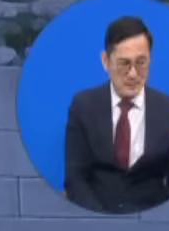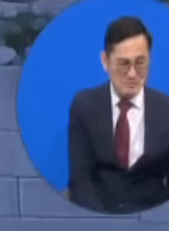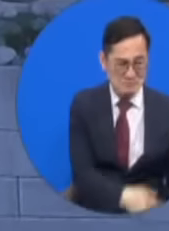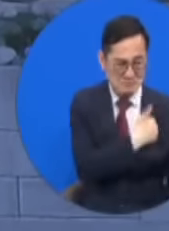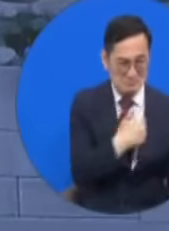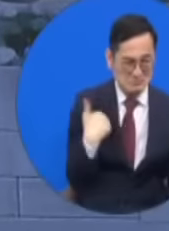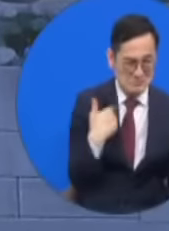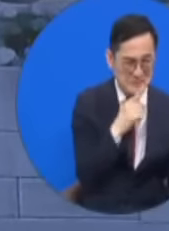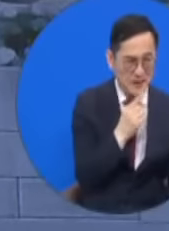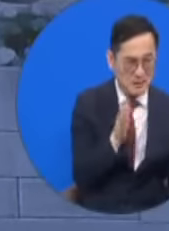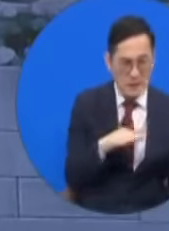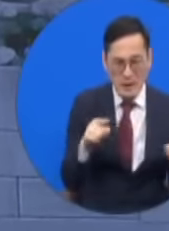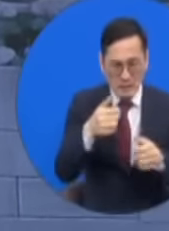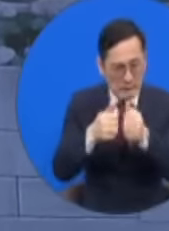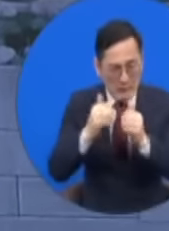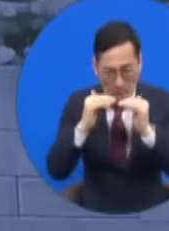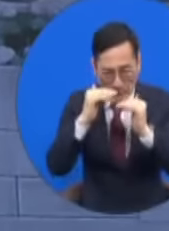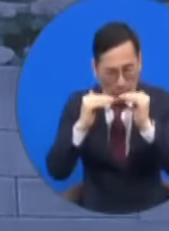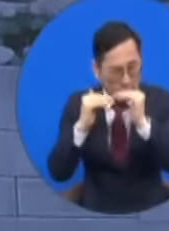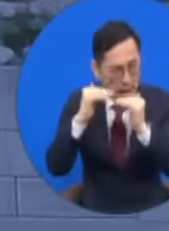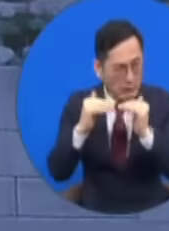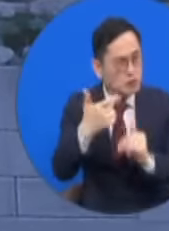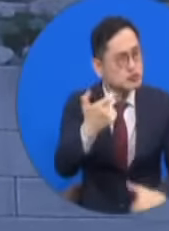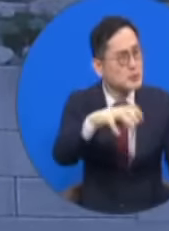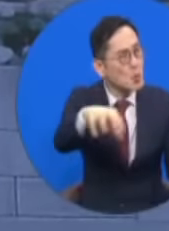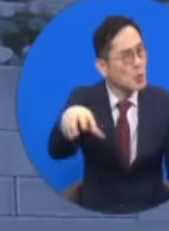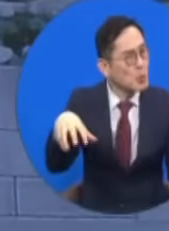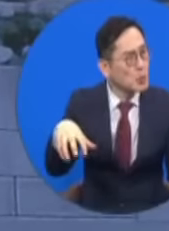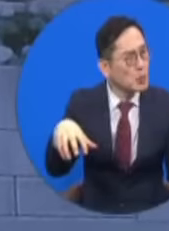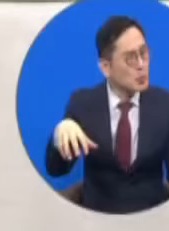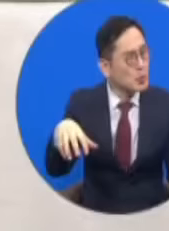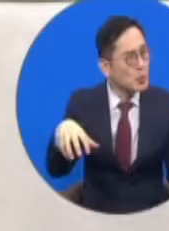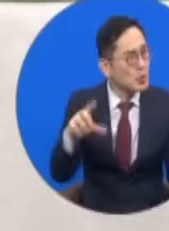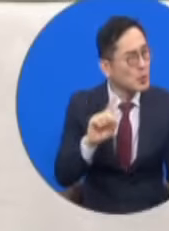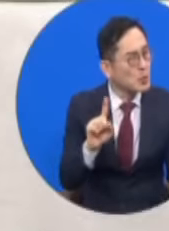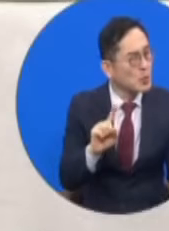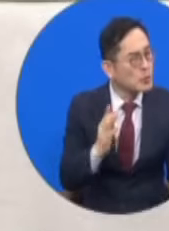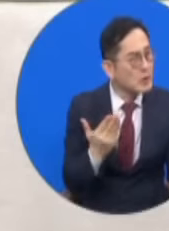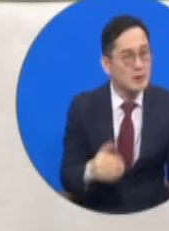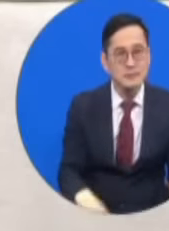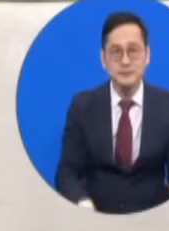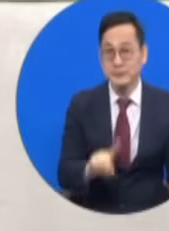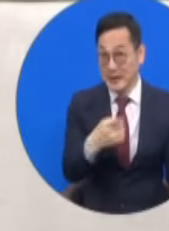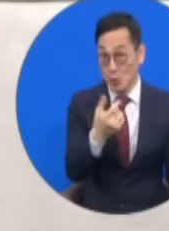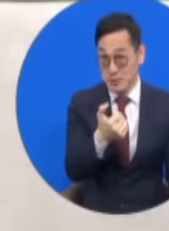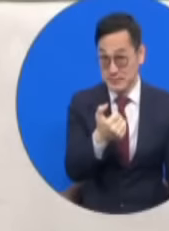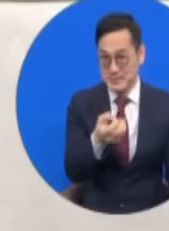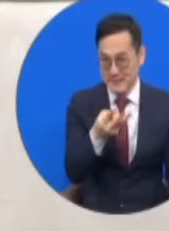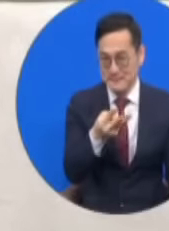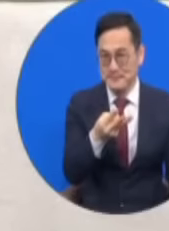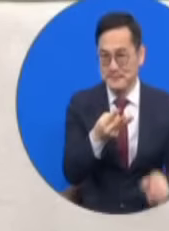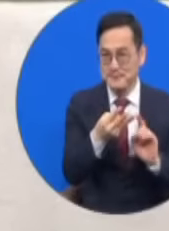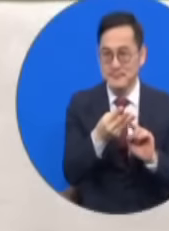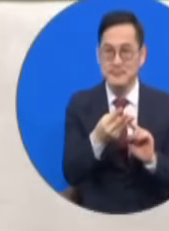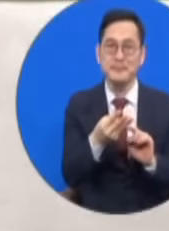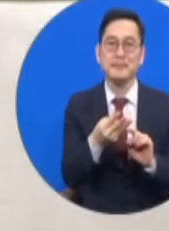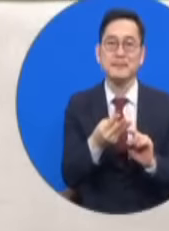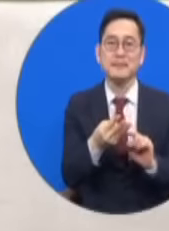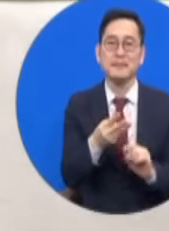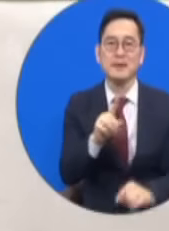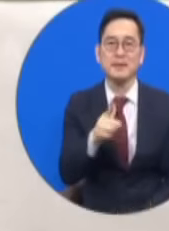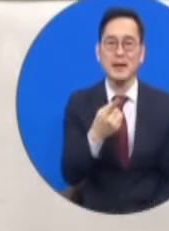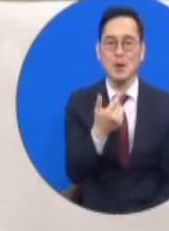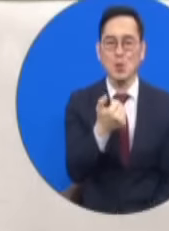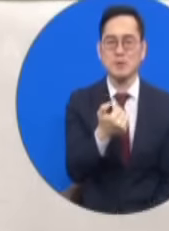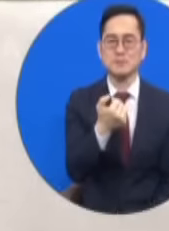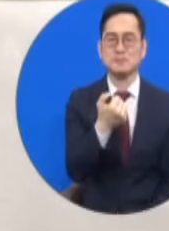좀 나오고요. 어떤 의미일까요? 뭐 일단 목표죠. 안정적 단독 과반수 150.